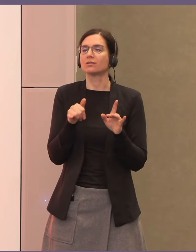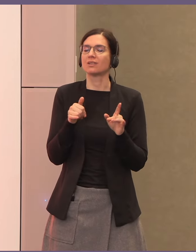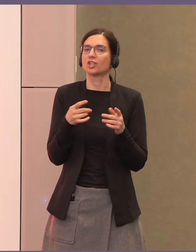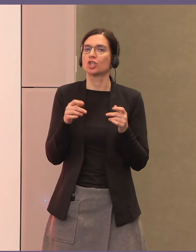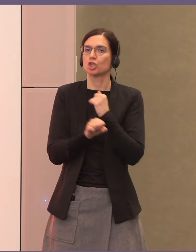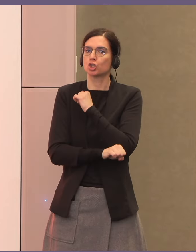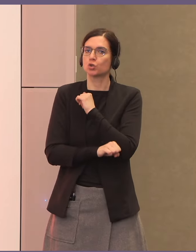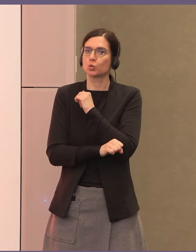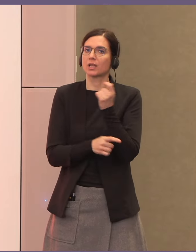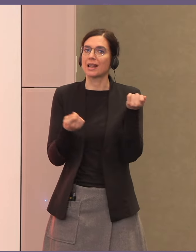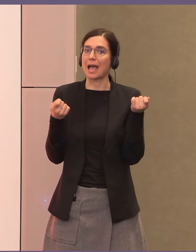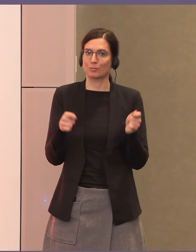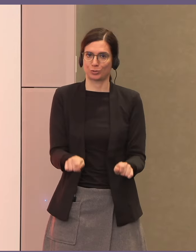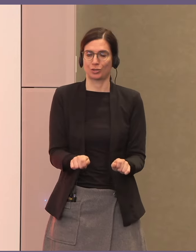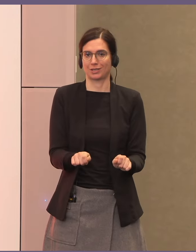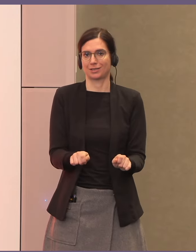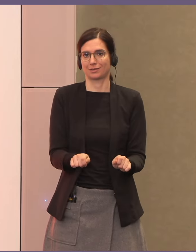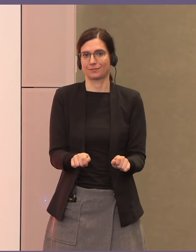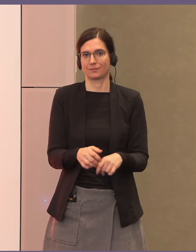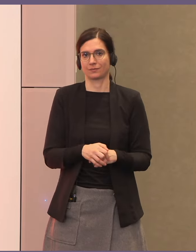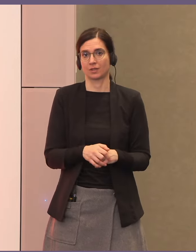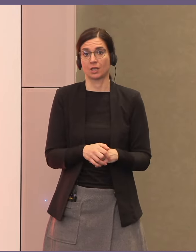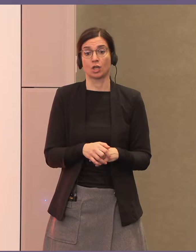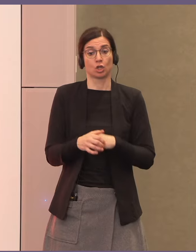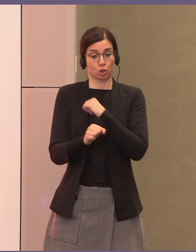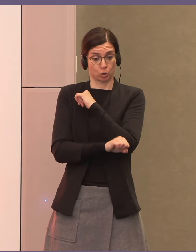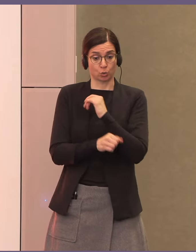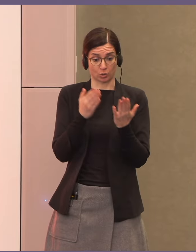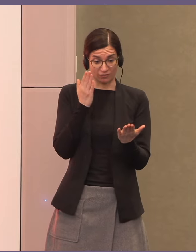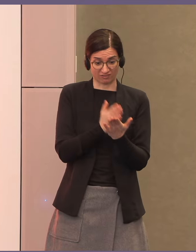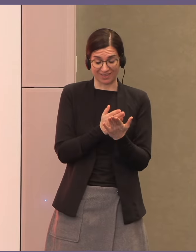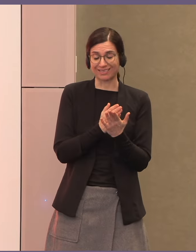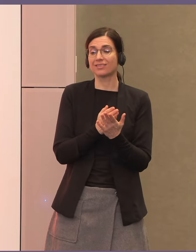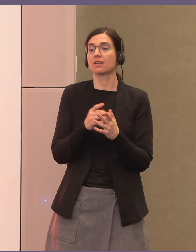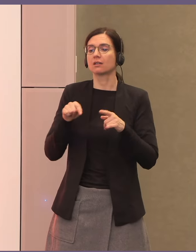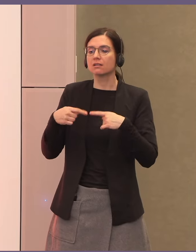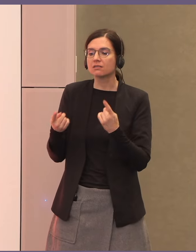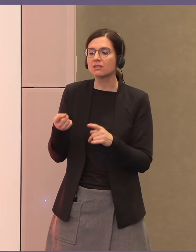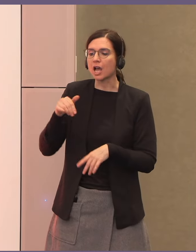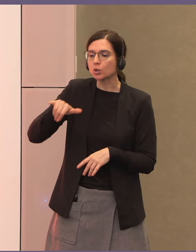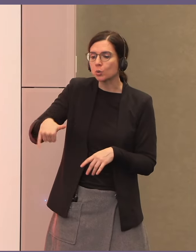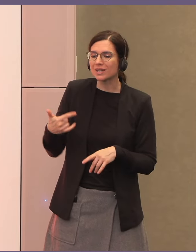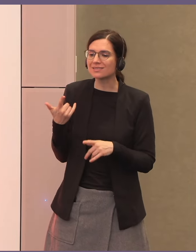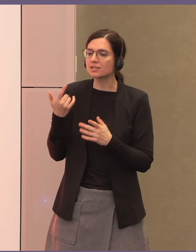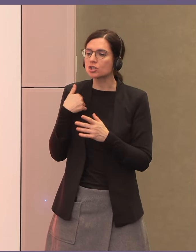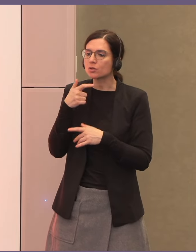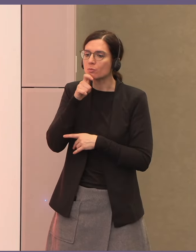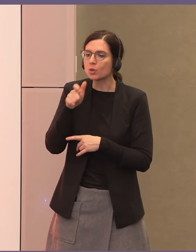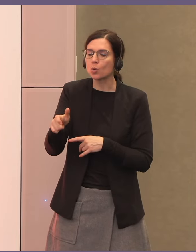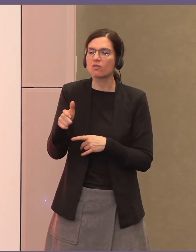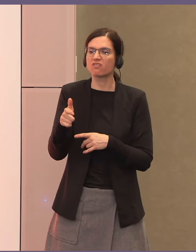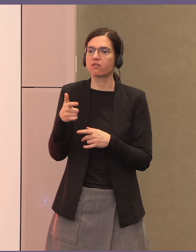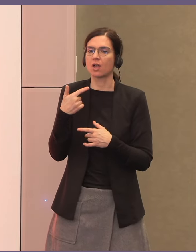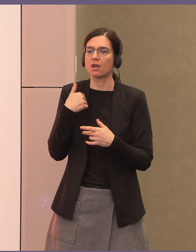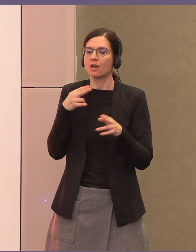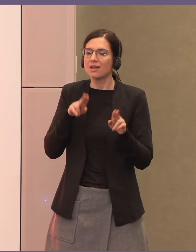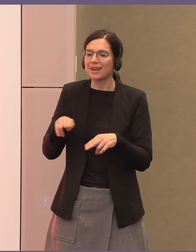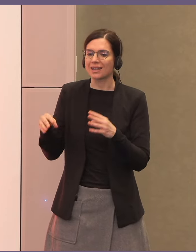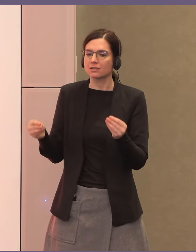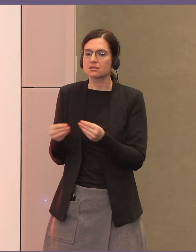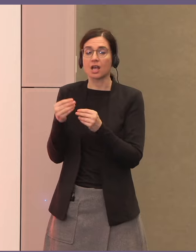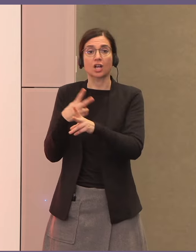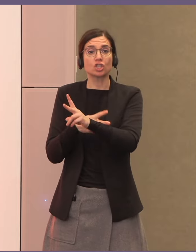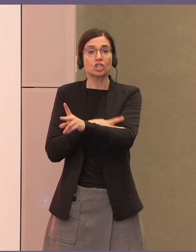das Studium ermöglichte nicht nur den Zugang zu den juridischen Berufen, sondern war auch Bedingung für fast alle höheren